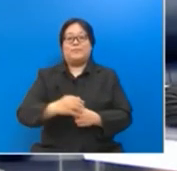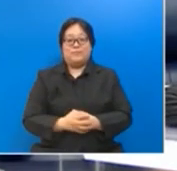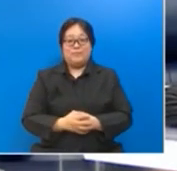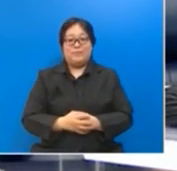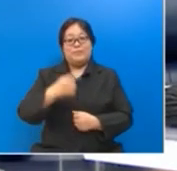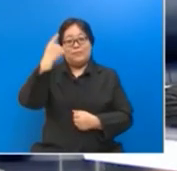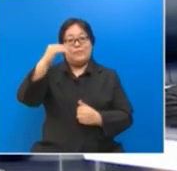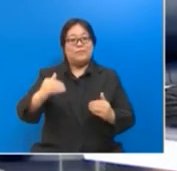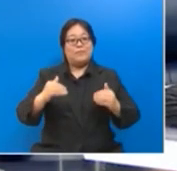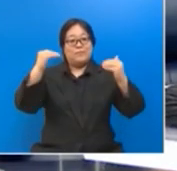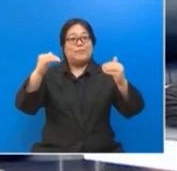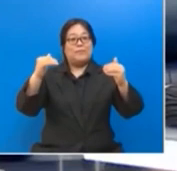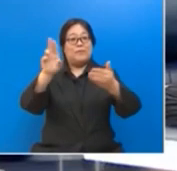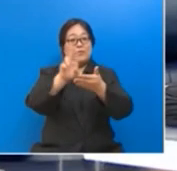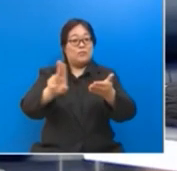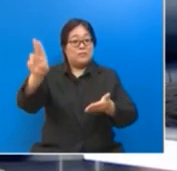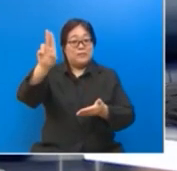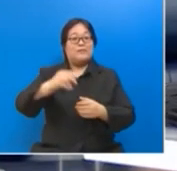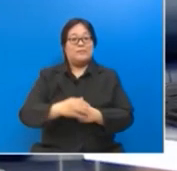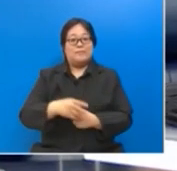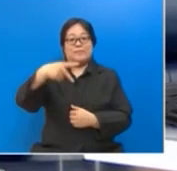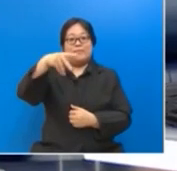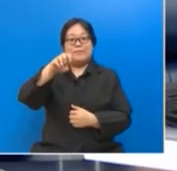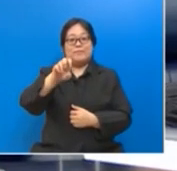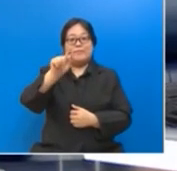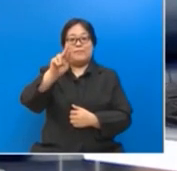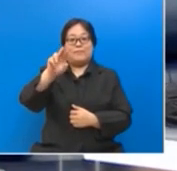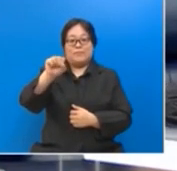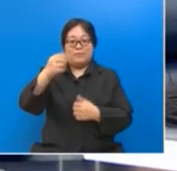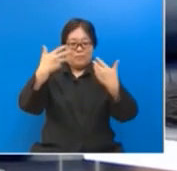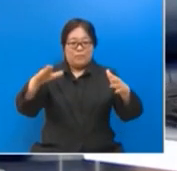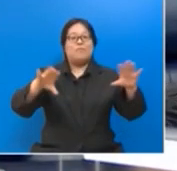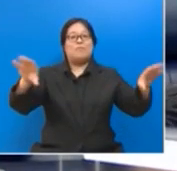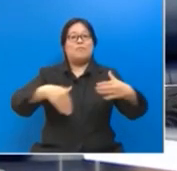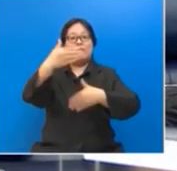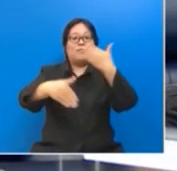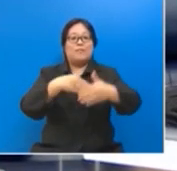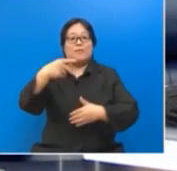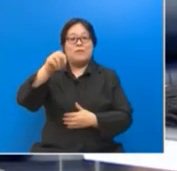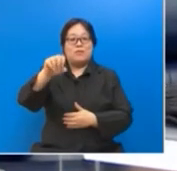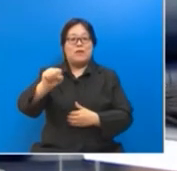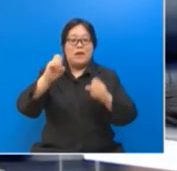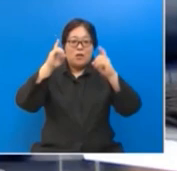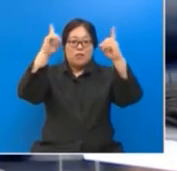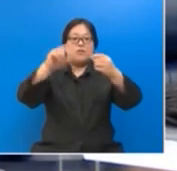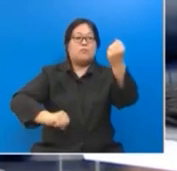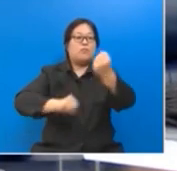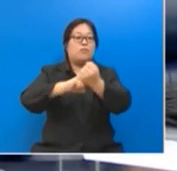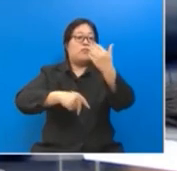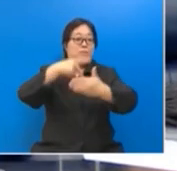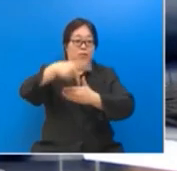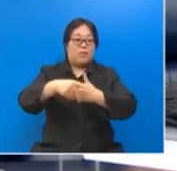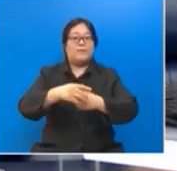Bagi peringkat pengajian tinggi, Petronas telah menjalankan program Petronas Education Sponsorship Program